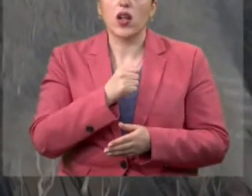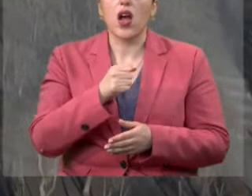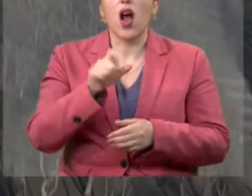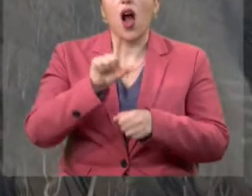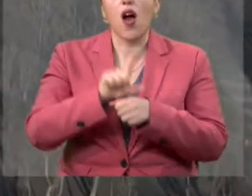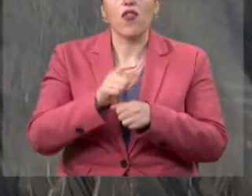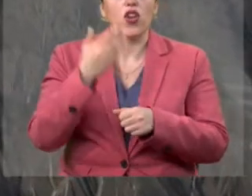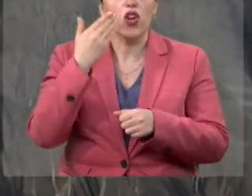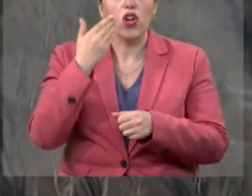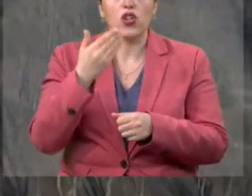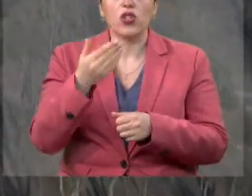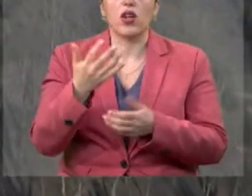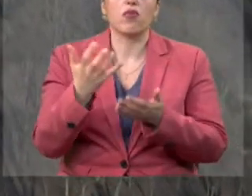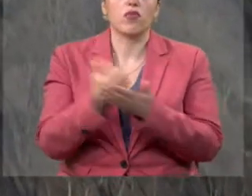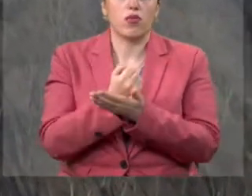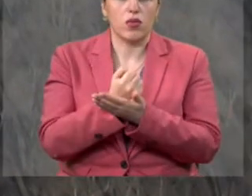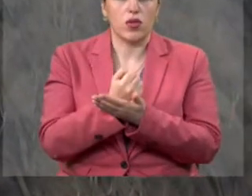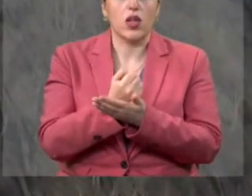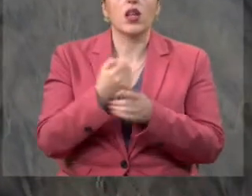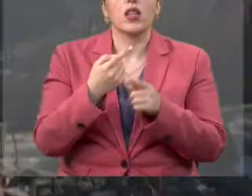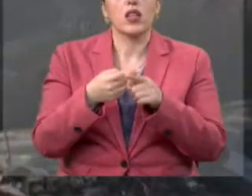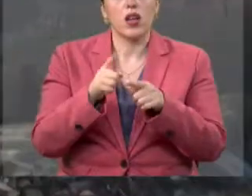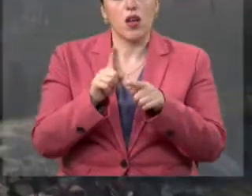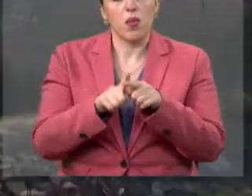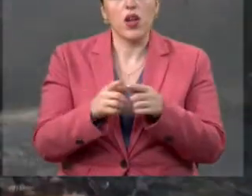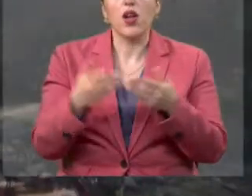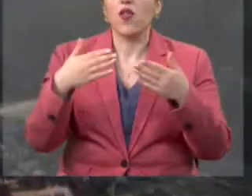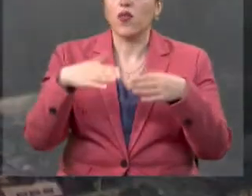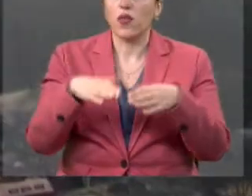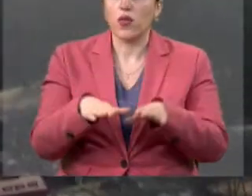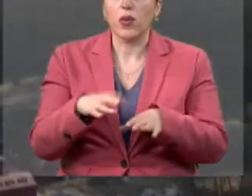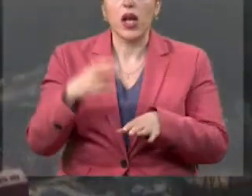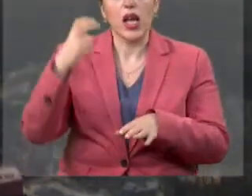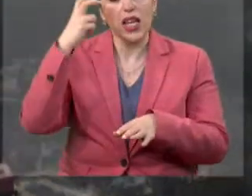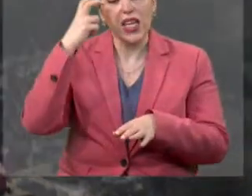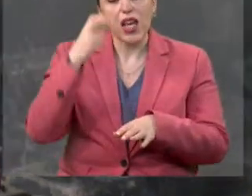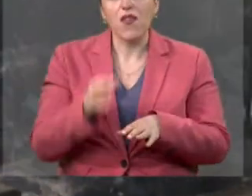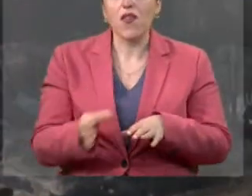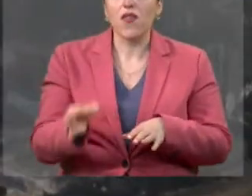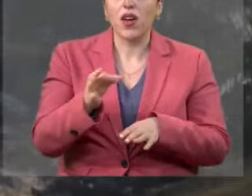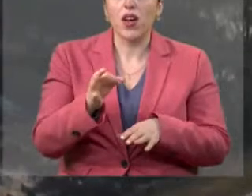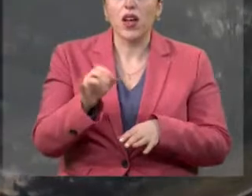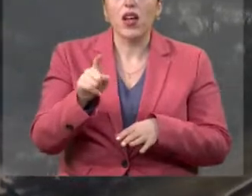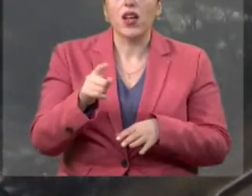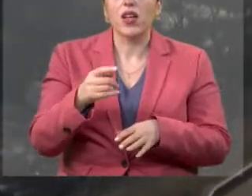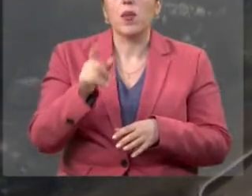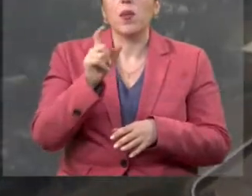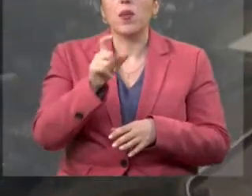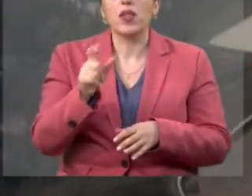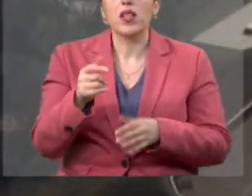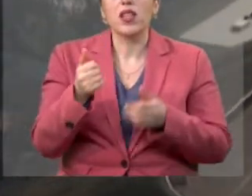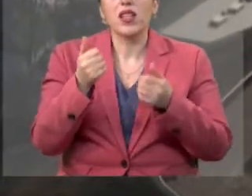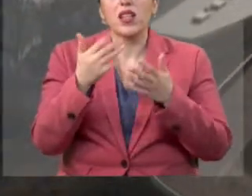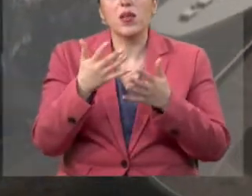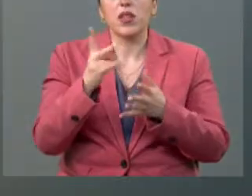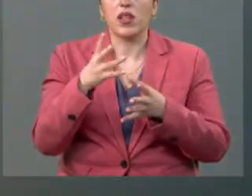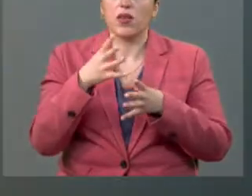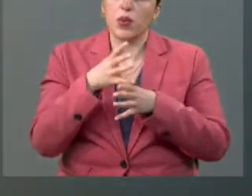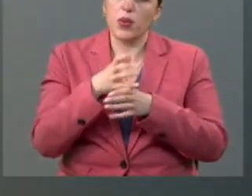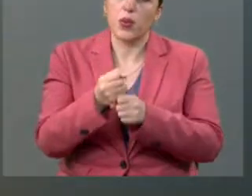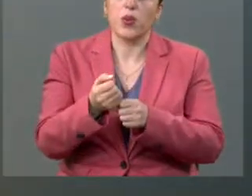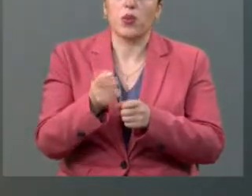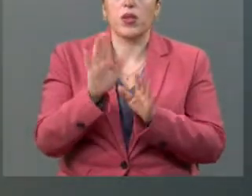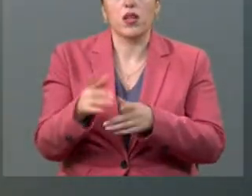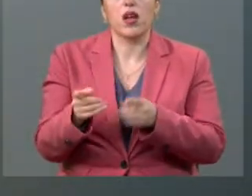այդտեղ ավելի հեշտ է լինում գործել։ Այնպես որ որոշում է կայացվել, որ Կիևի մարզում քաղաքացիական բնակչության թիվը նվազագույնի